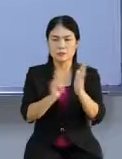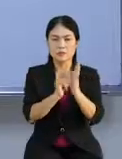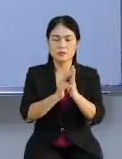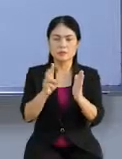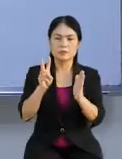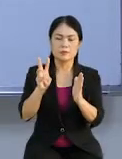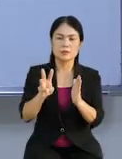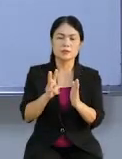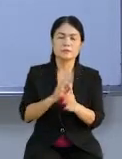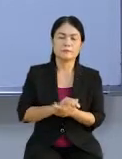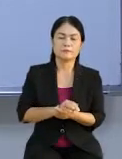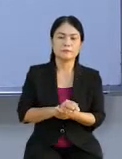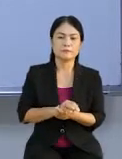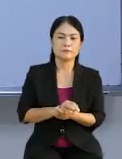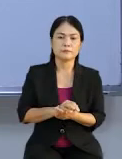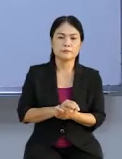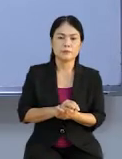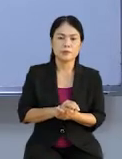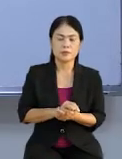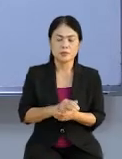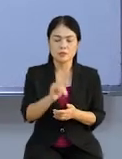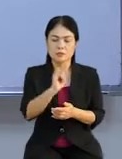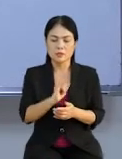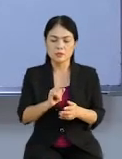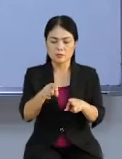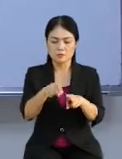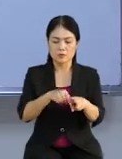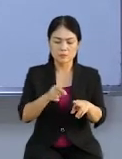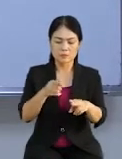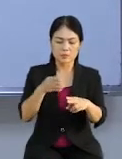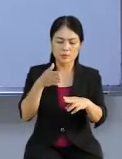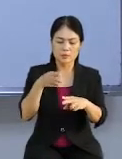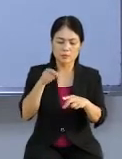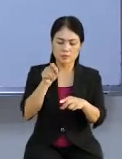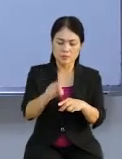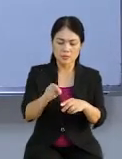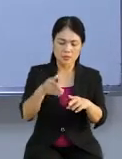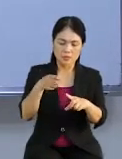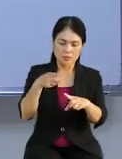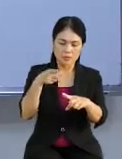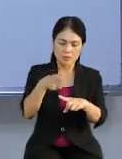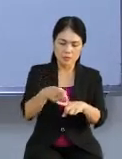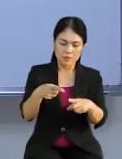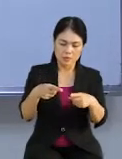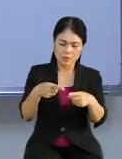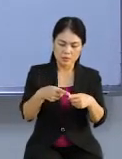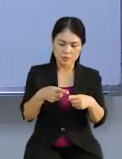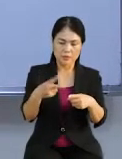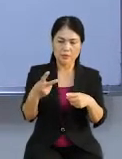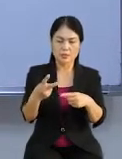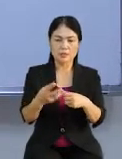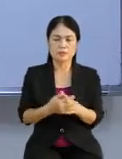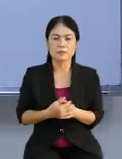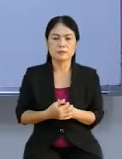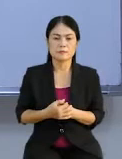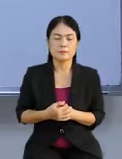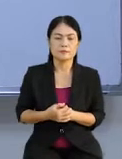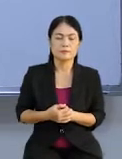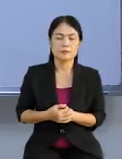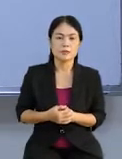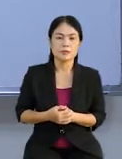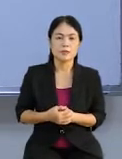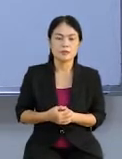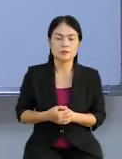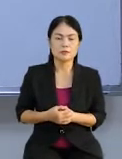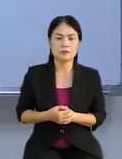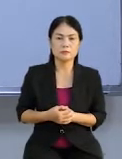rồi bà dưỡng cái thá cúc bạn tốt cắt tam trong nơi bà sắp tiếng pi chạp tam cúc tài mà đoàn